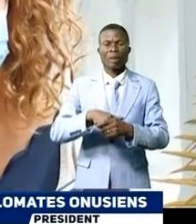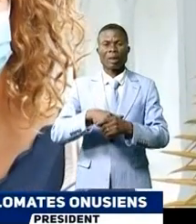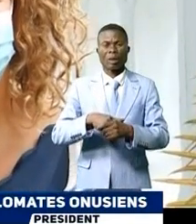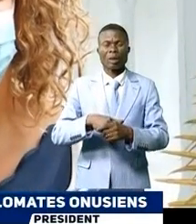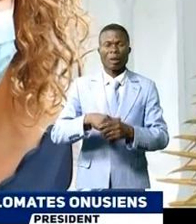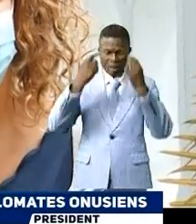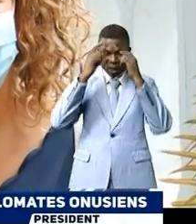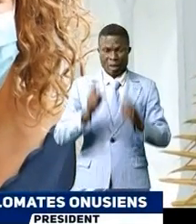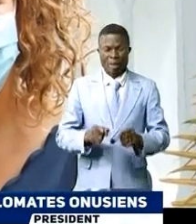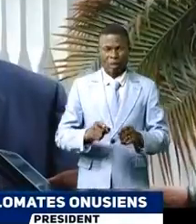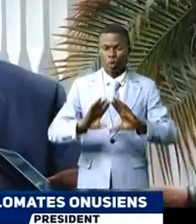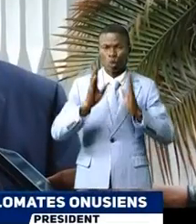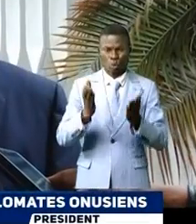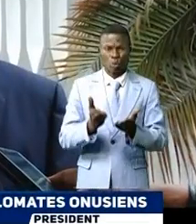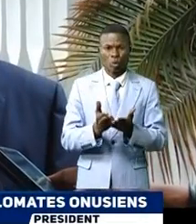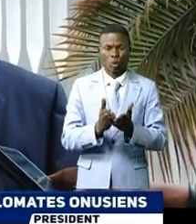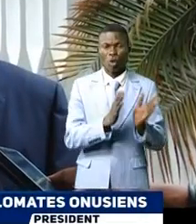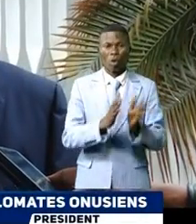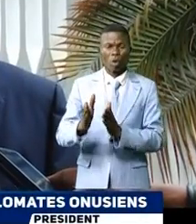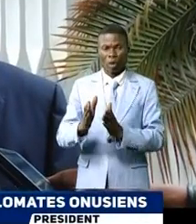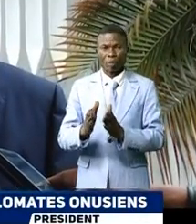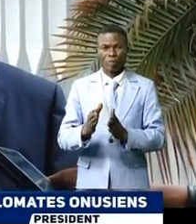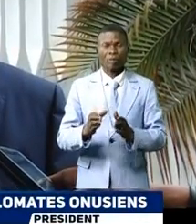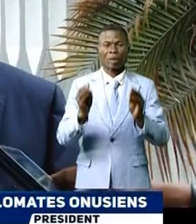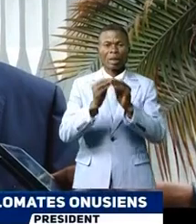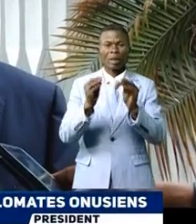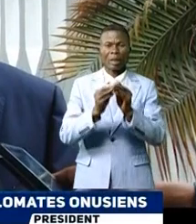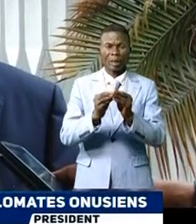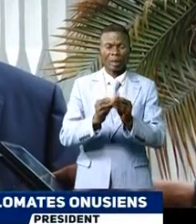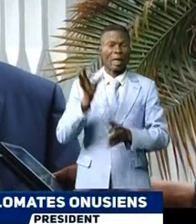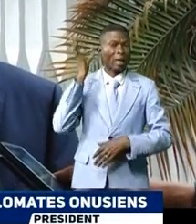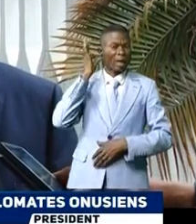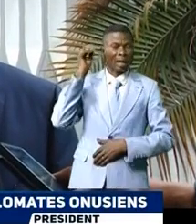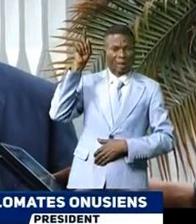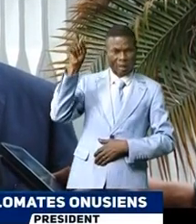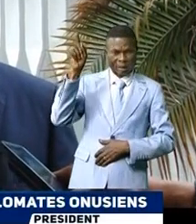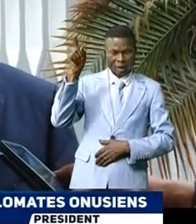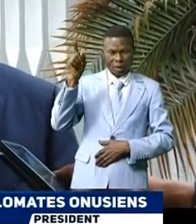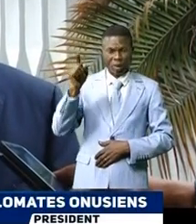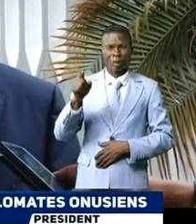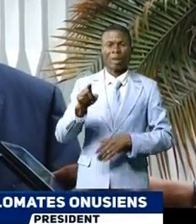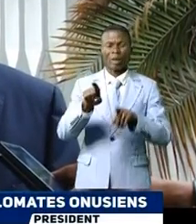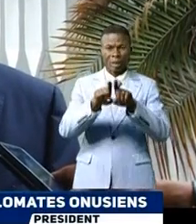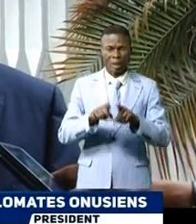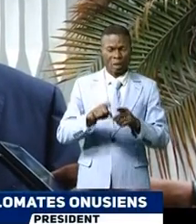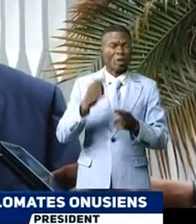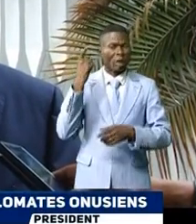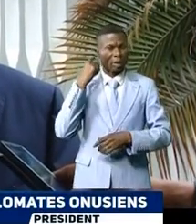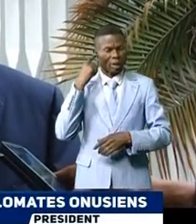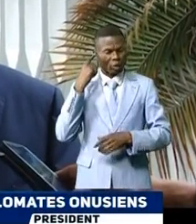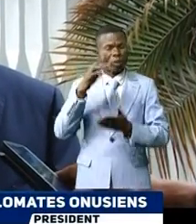les conclusions, les décisions du dernier mini-sommet à Nairobi. Et j'ai recueilli auprès de